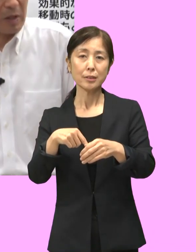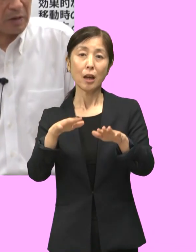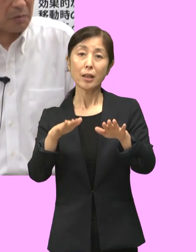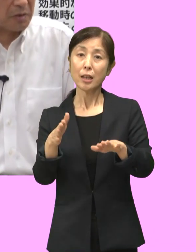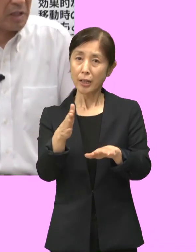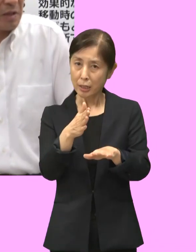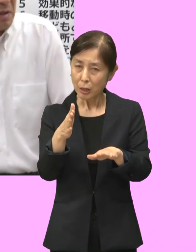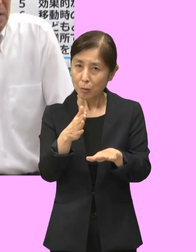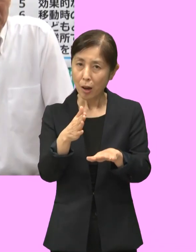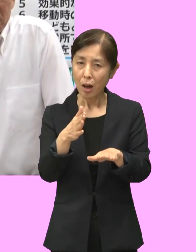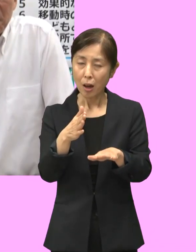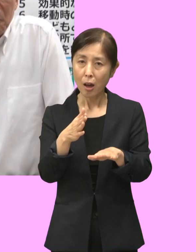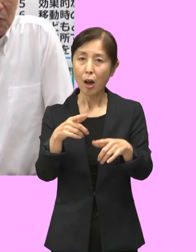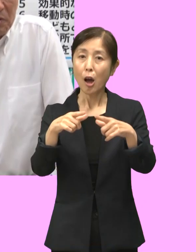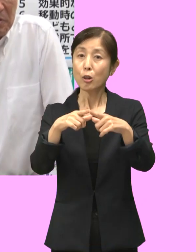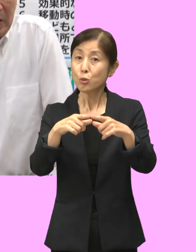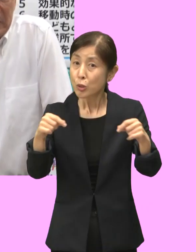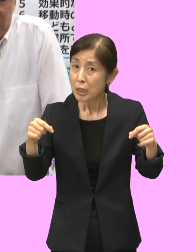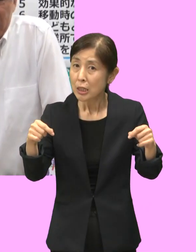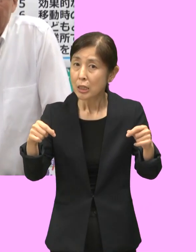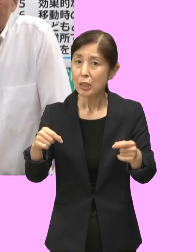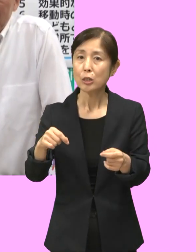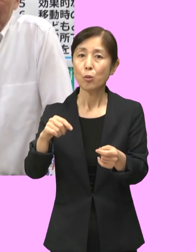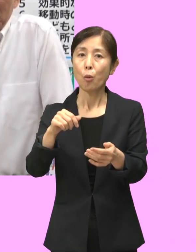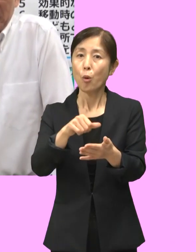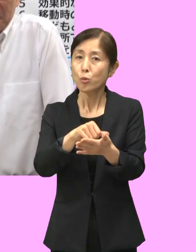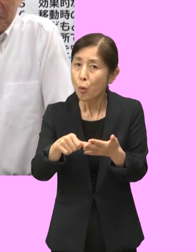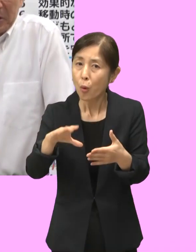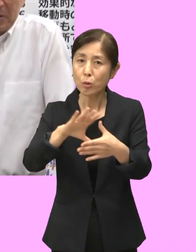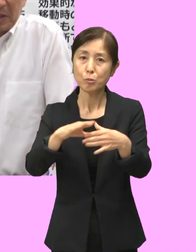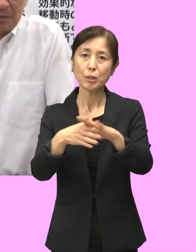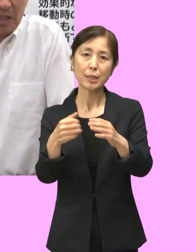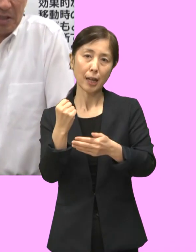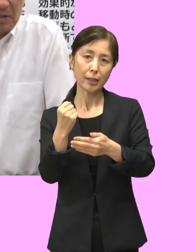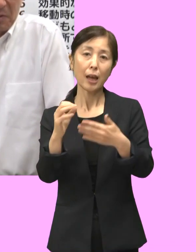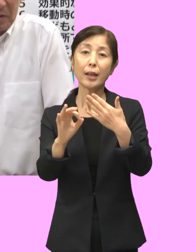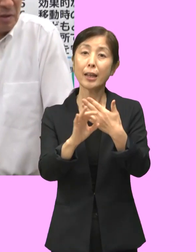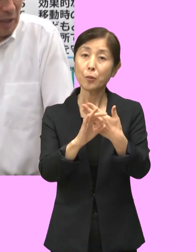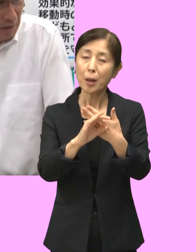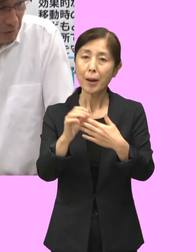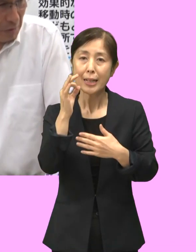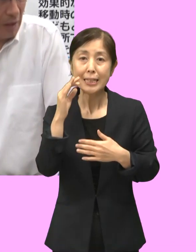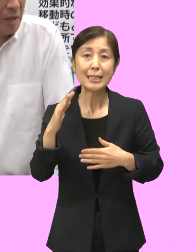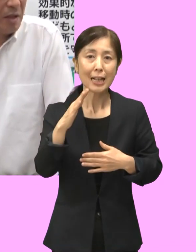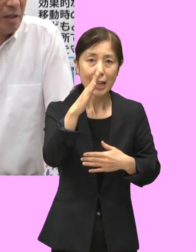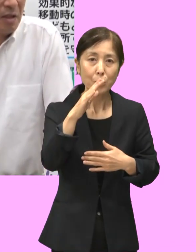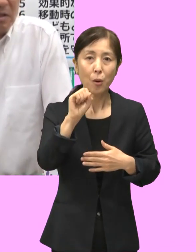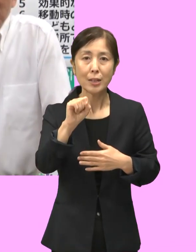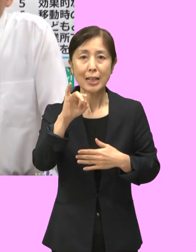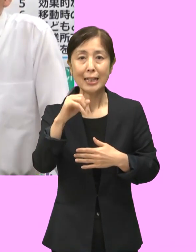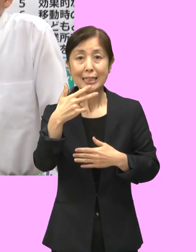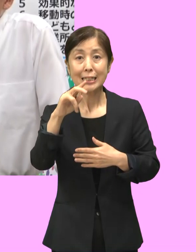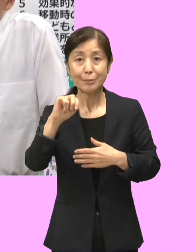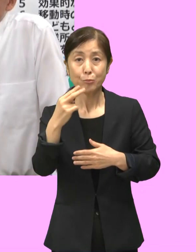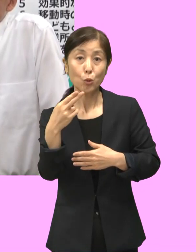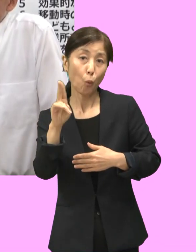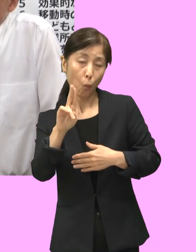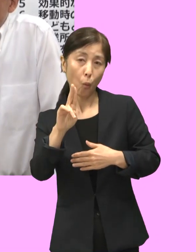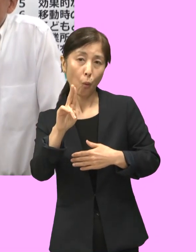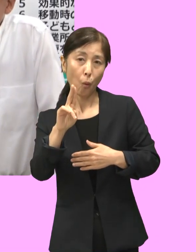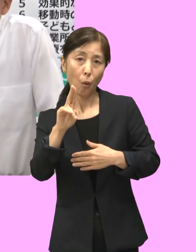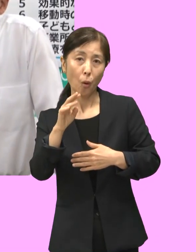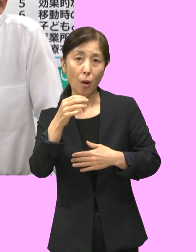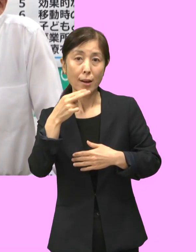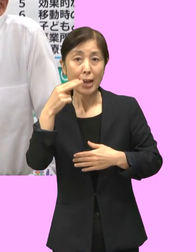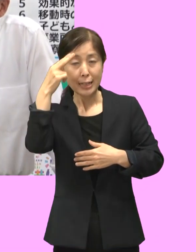最近はその指定国の登録文化財、例えば飯坂の最新堂酒店とか、そういった